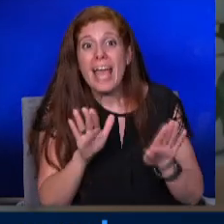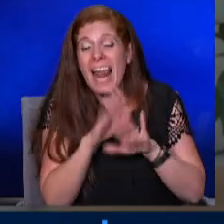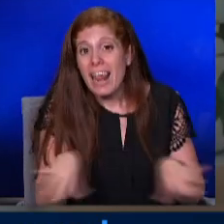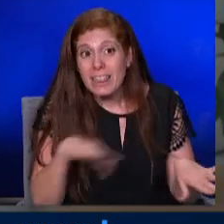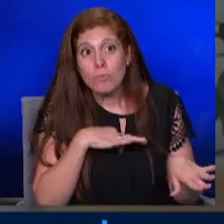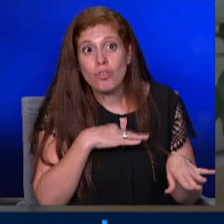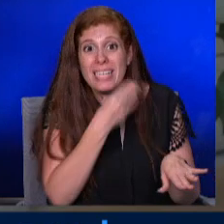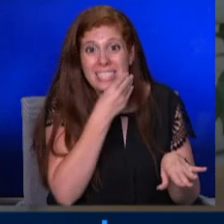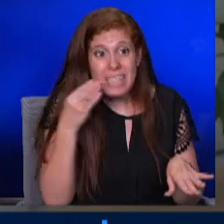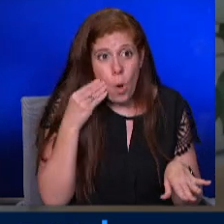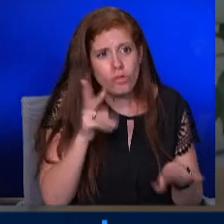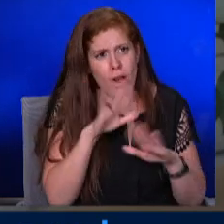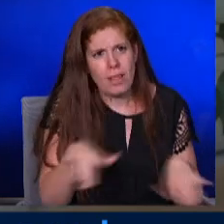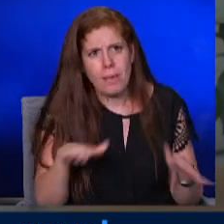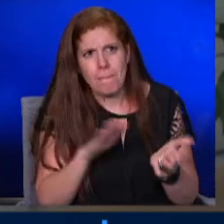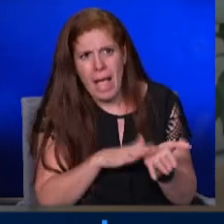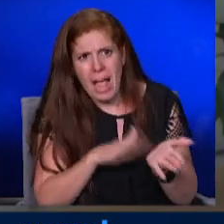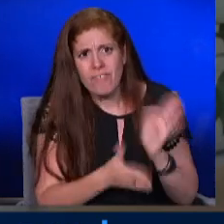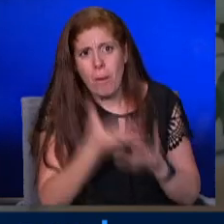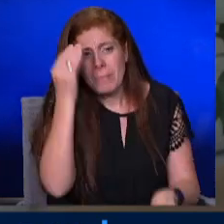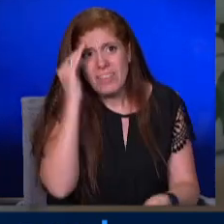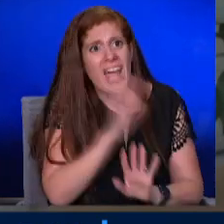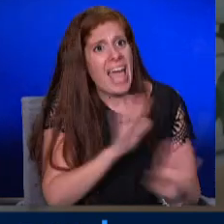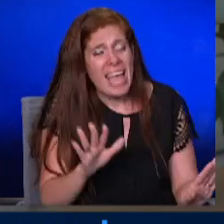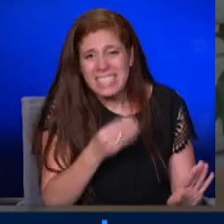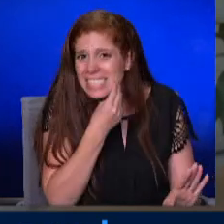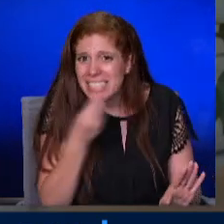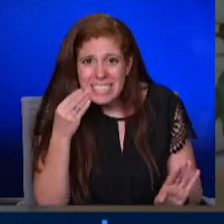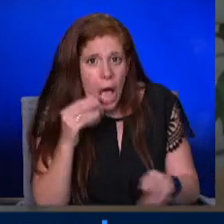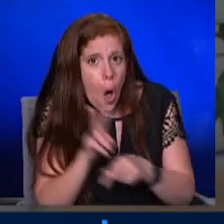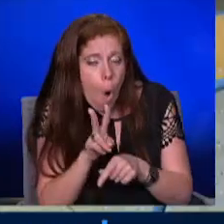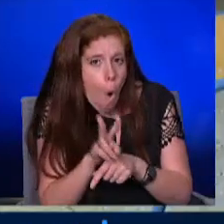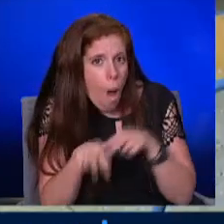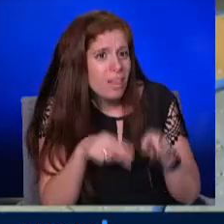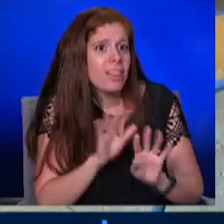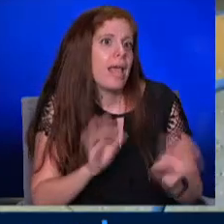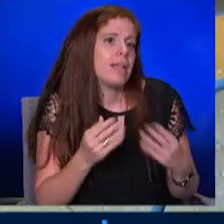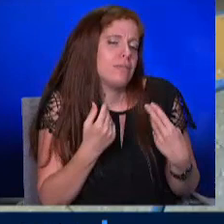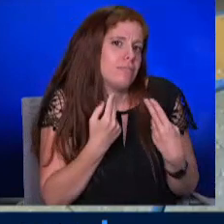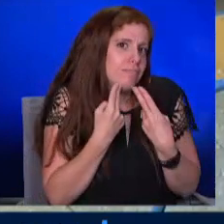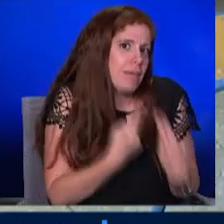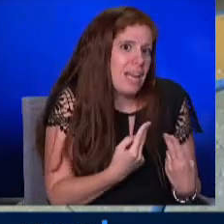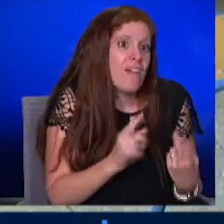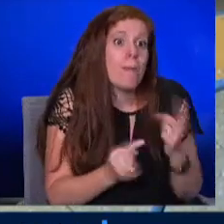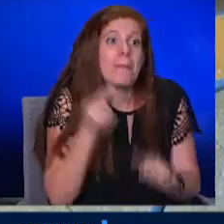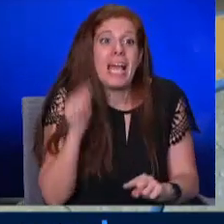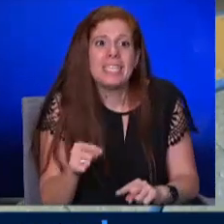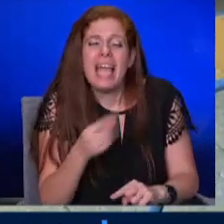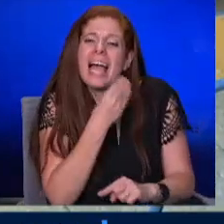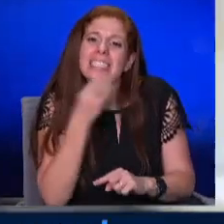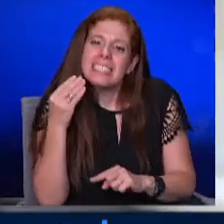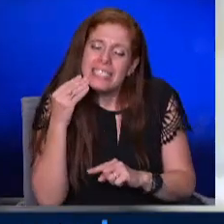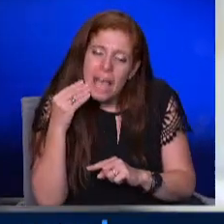ילדים בגן ובבית ספר, אין להם צהרון, אין מענה. אבל במקרה הזה הצהרונים נרתמו